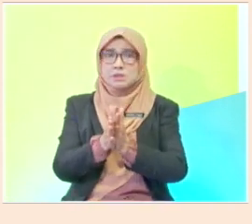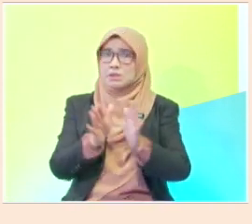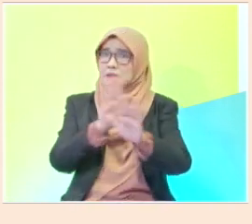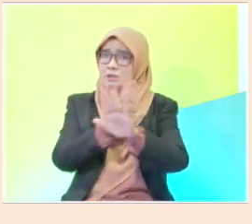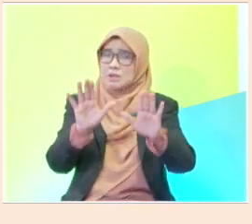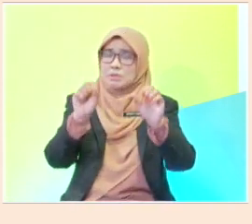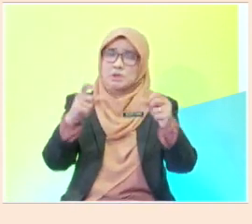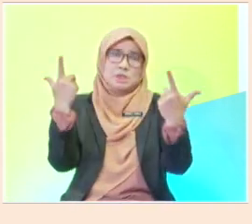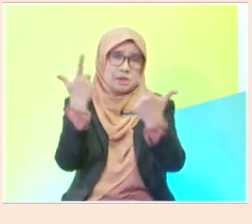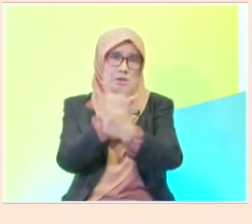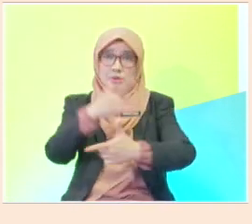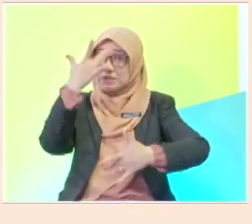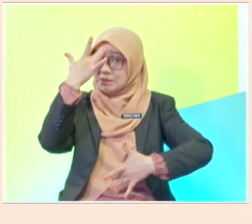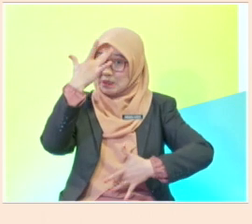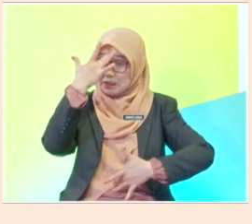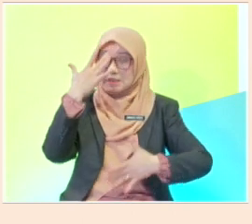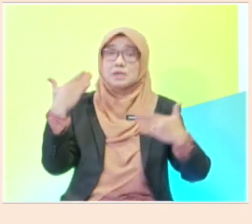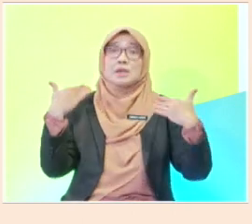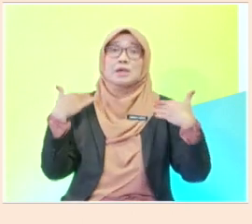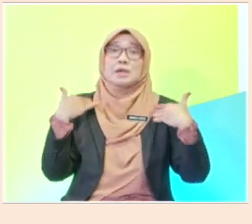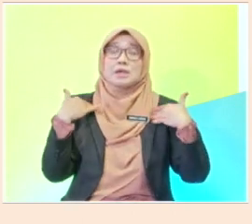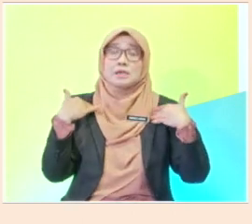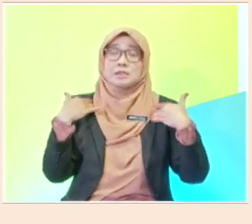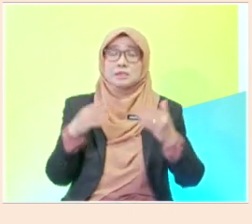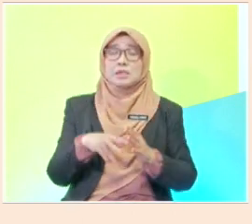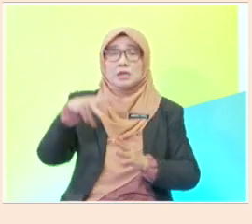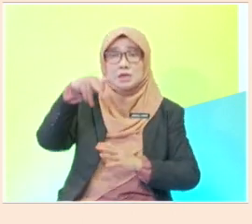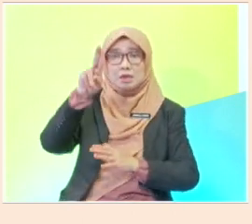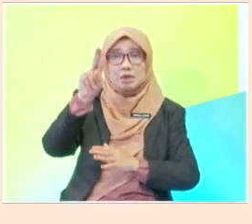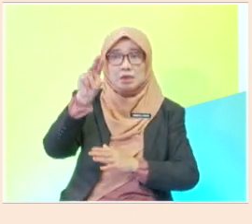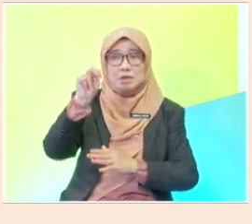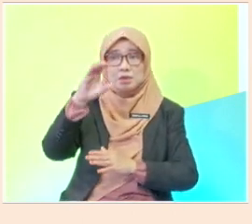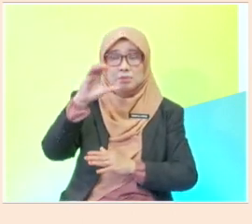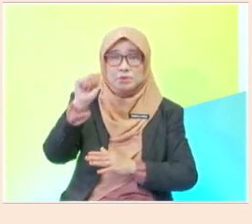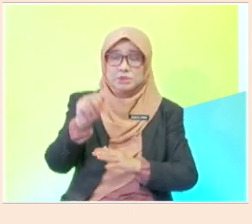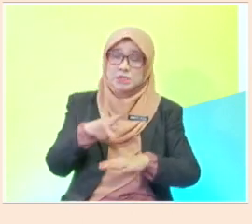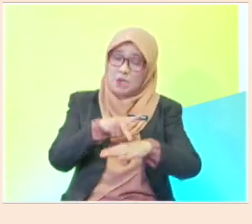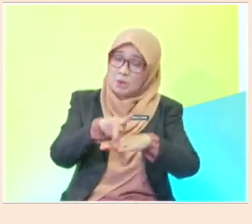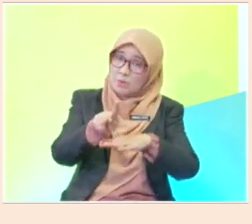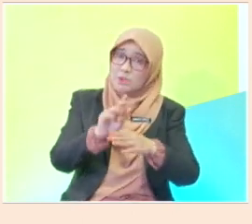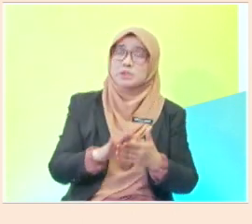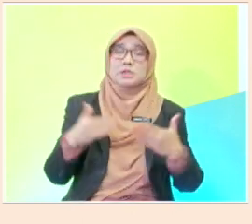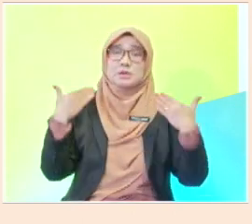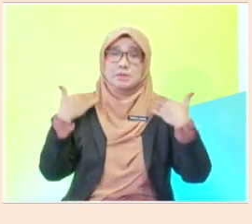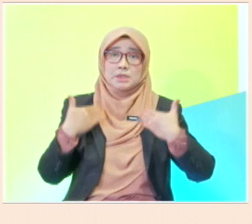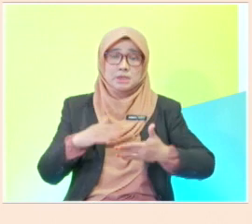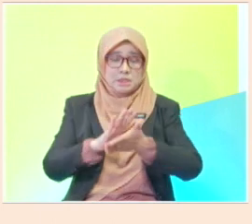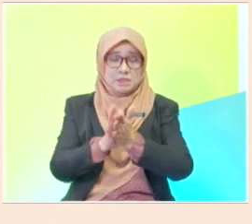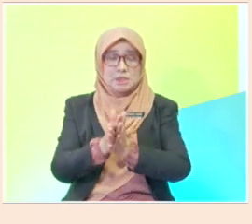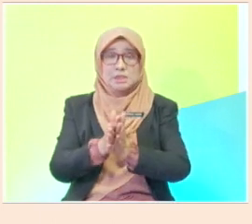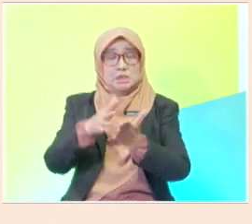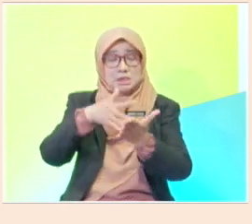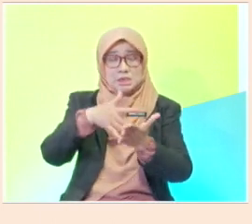melawan penyakit. Jadi ada beberapa punca yang menyebabkan sistem keimunan badan menjadi lemah. Okey, antaranya